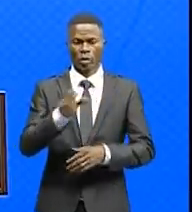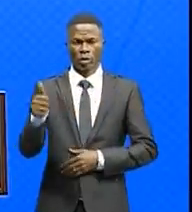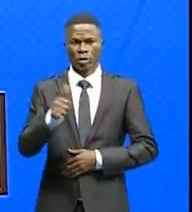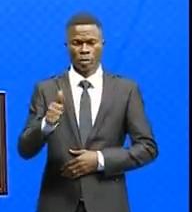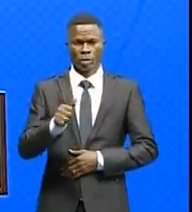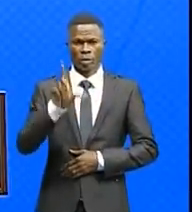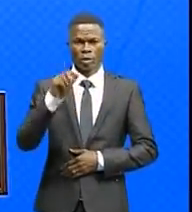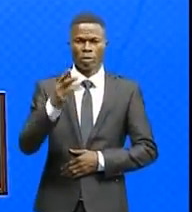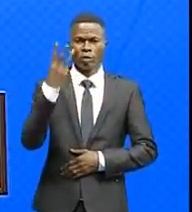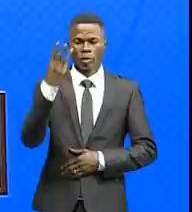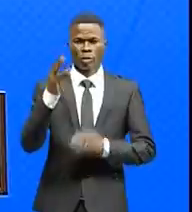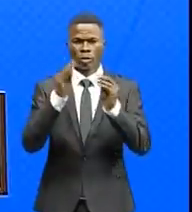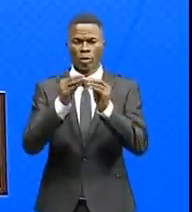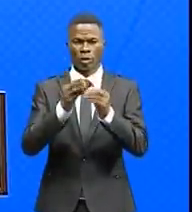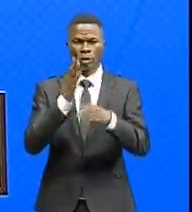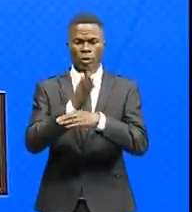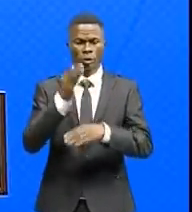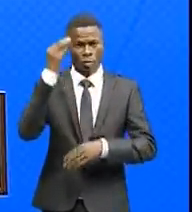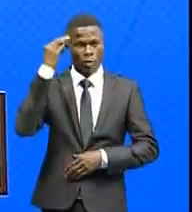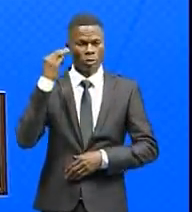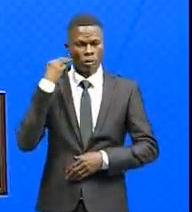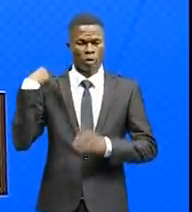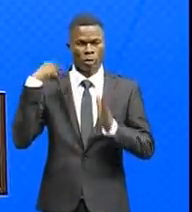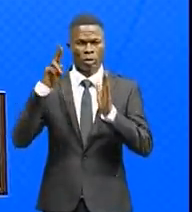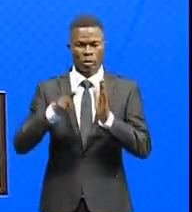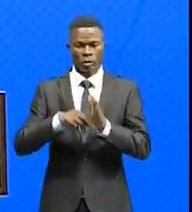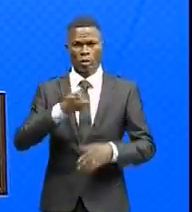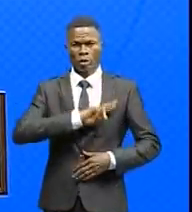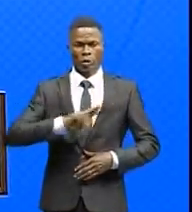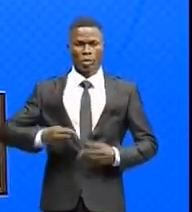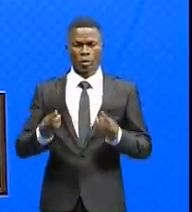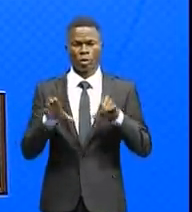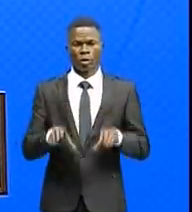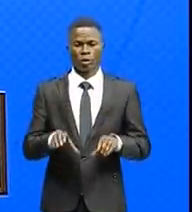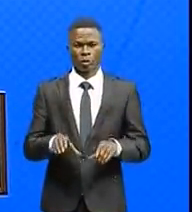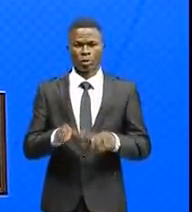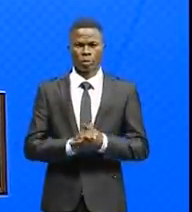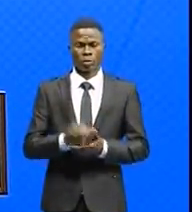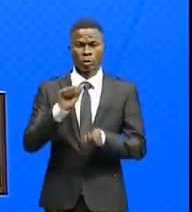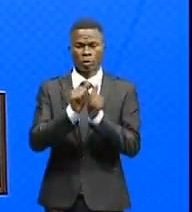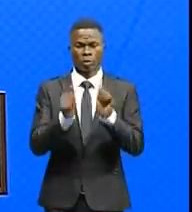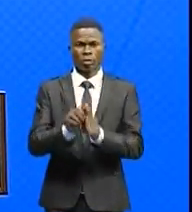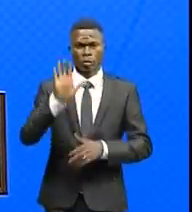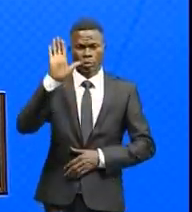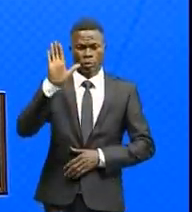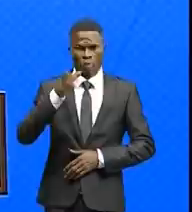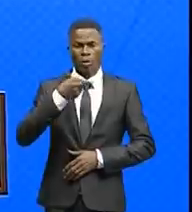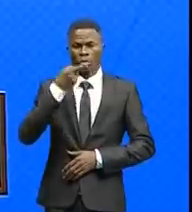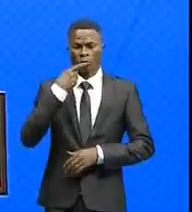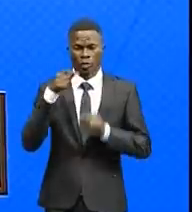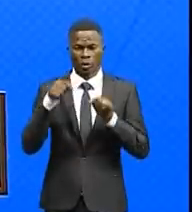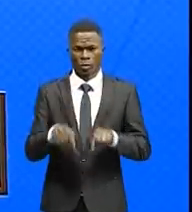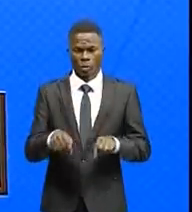la 23e réunion du Conseil des ministres du gouvernement de la République. 5 points étaient inscrits à l'ordre du